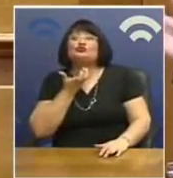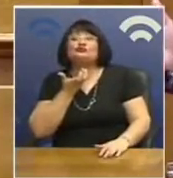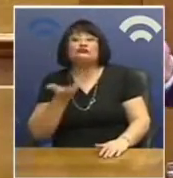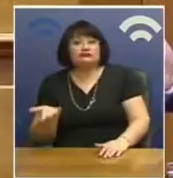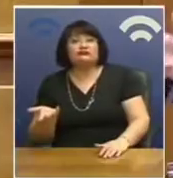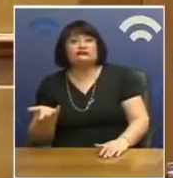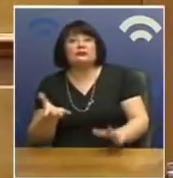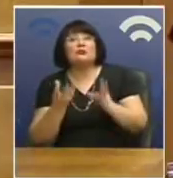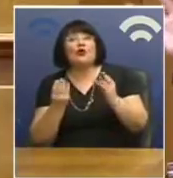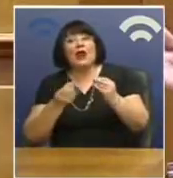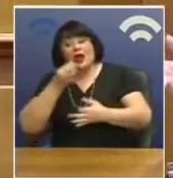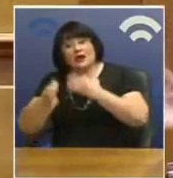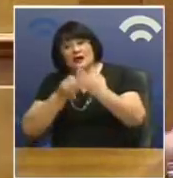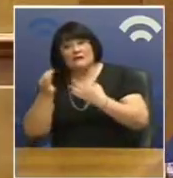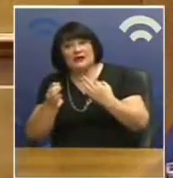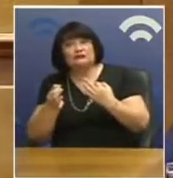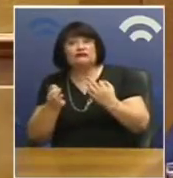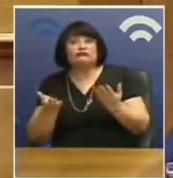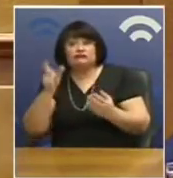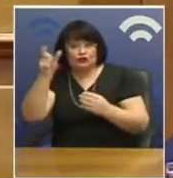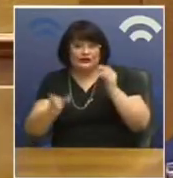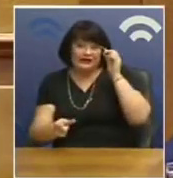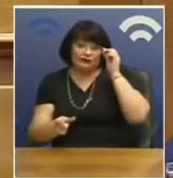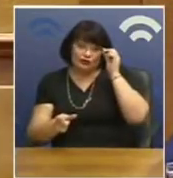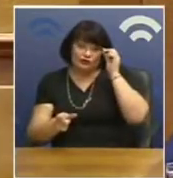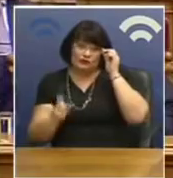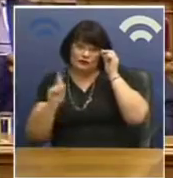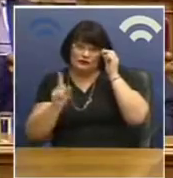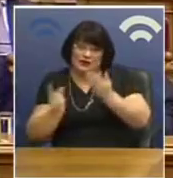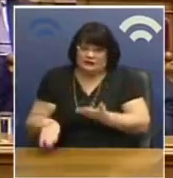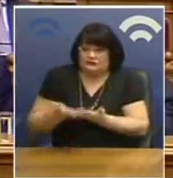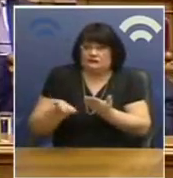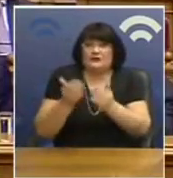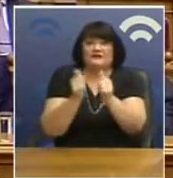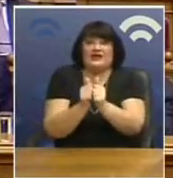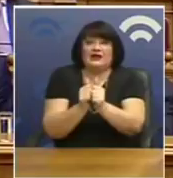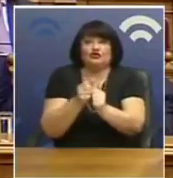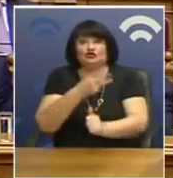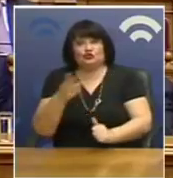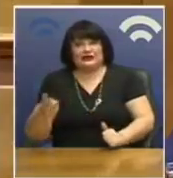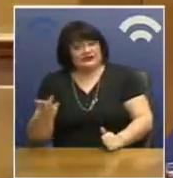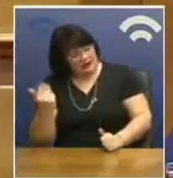να πει πολλά, αλλά το τελευταίο μπορεί να πει ότι ήταν φίλος και υποστηριχτής του ΣΥΡΙΖΑ,